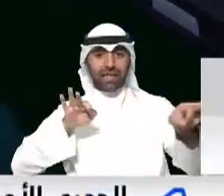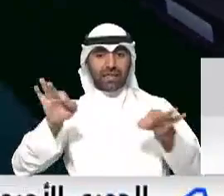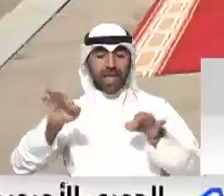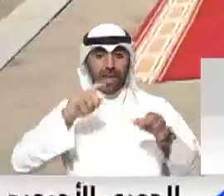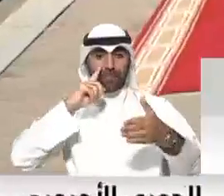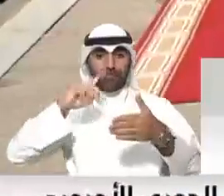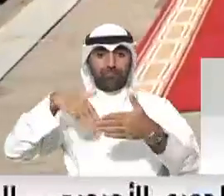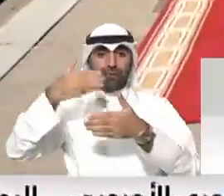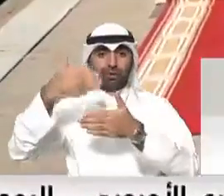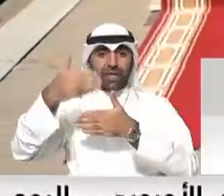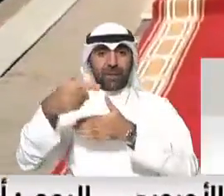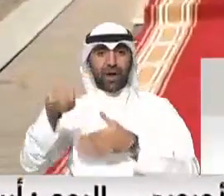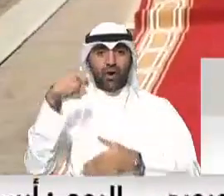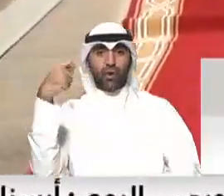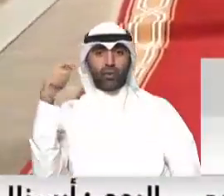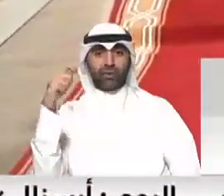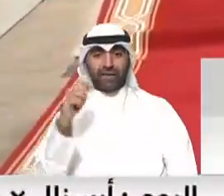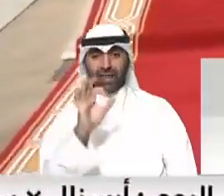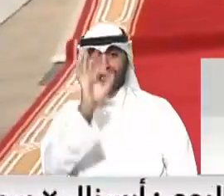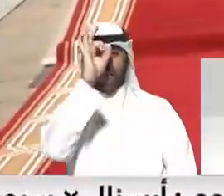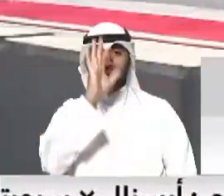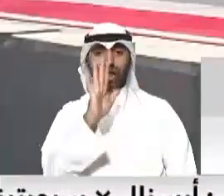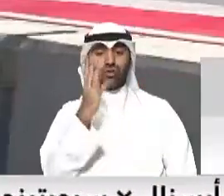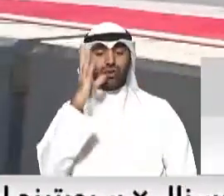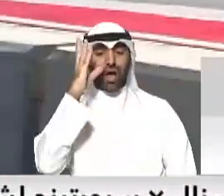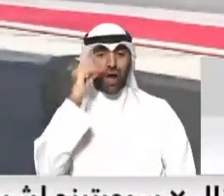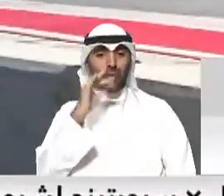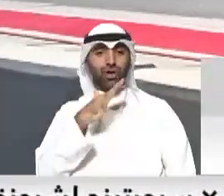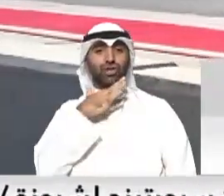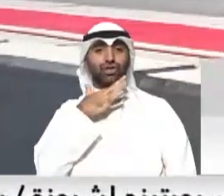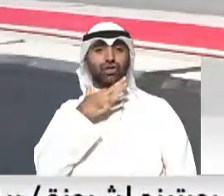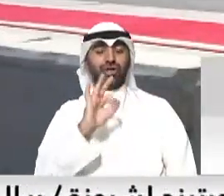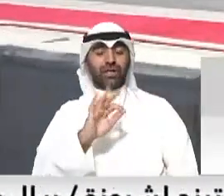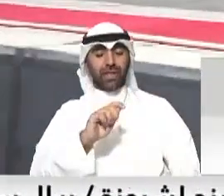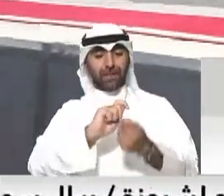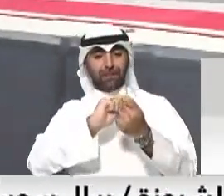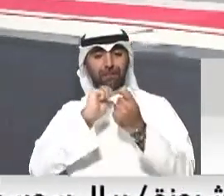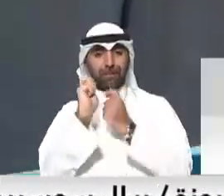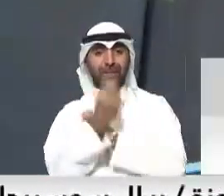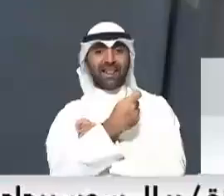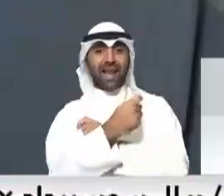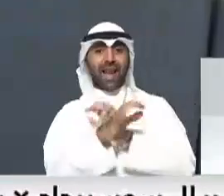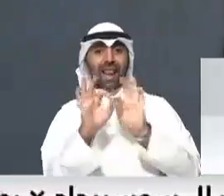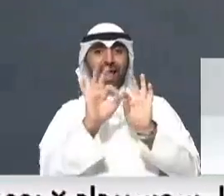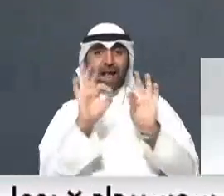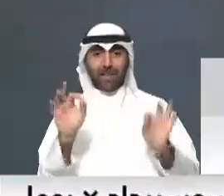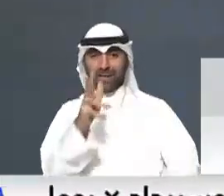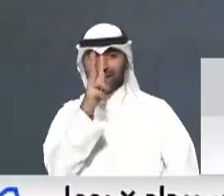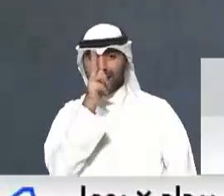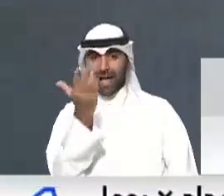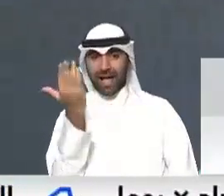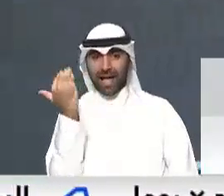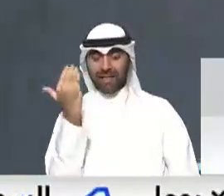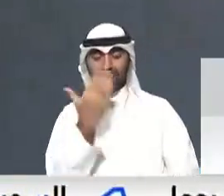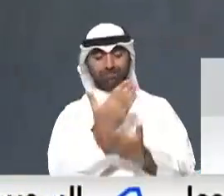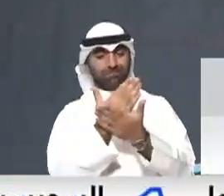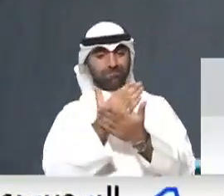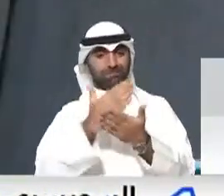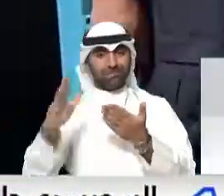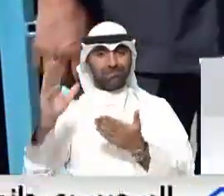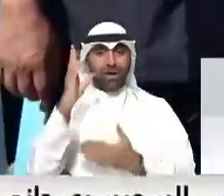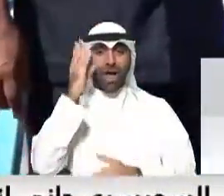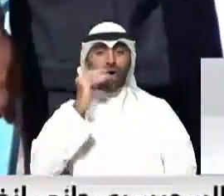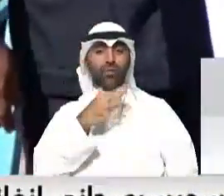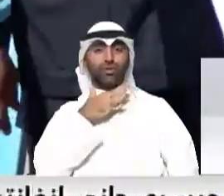جميع القطع لتعزيز الجاهزية الميدانية البحرية. وقد أكد الشيخ طلال الخالد حرصه ومتابعته لسير عمل